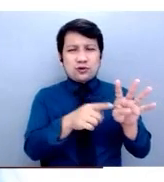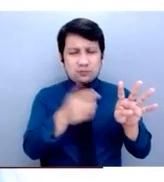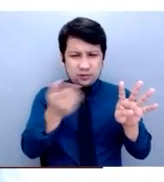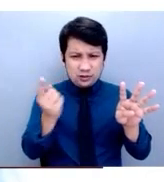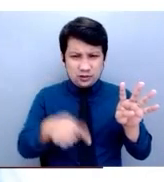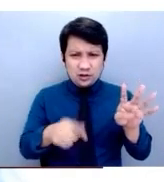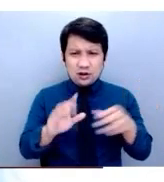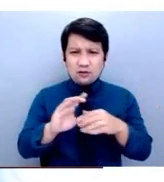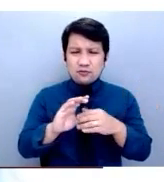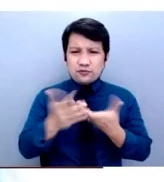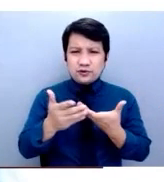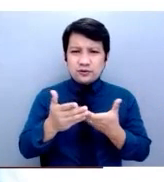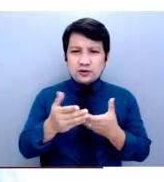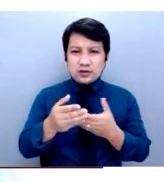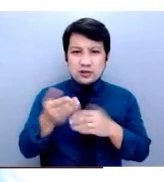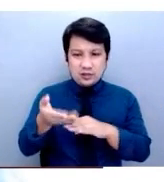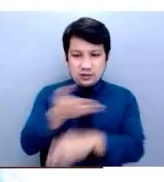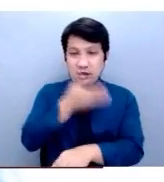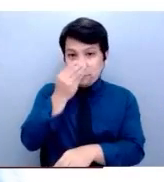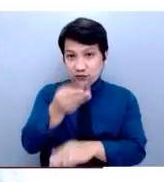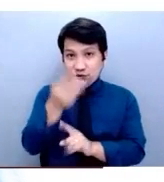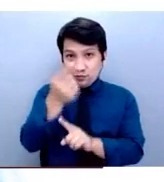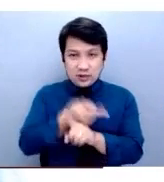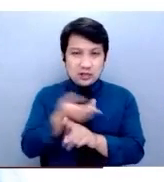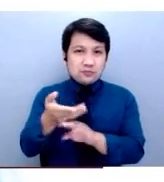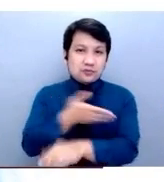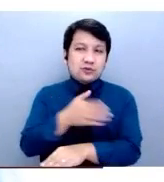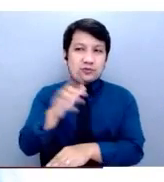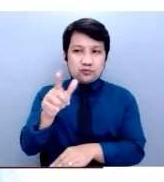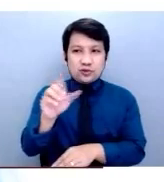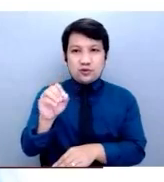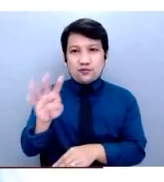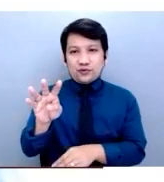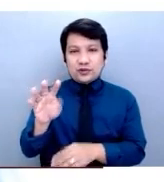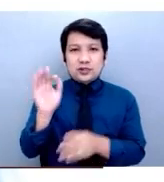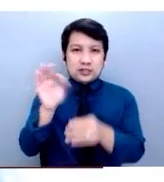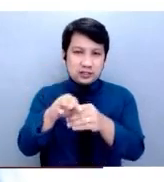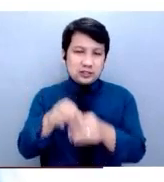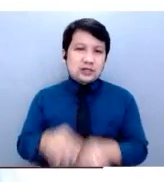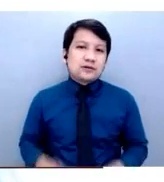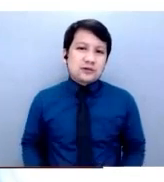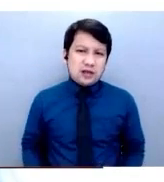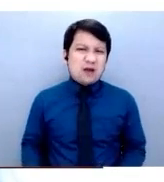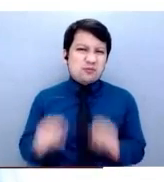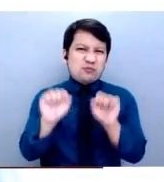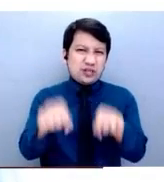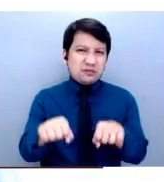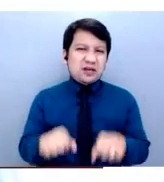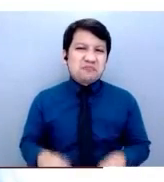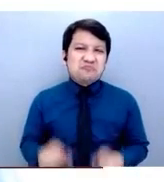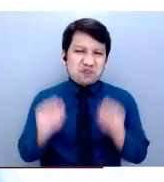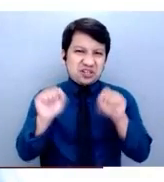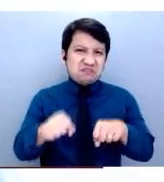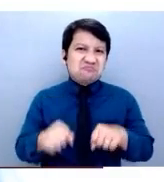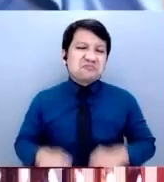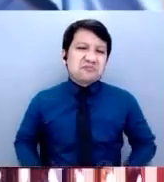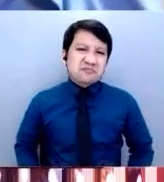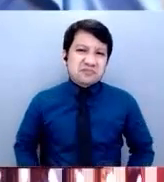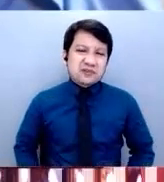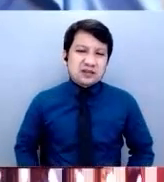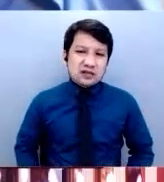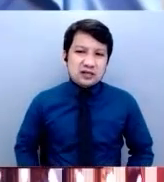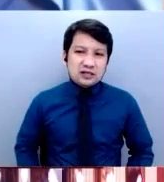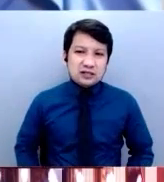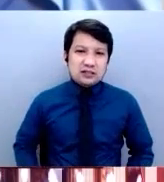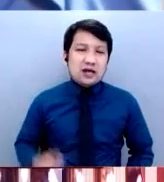was also a few months before the 2004 elections. So, maaring mangyari yan. Okay. At nangyari